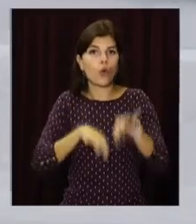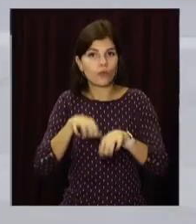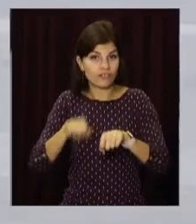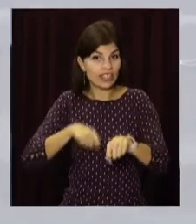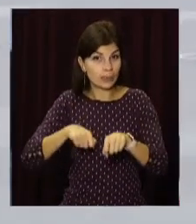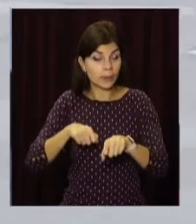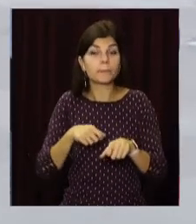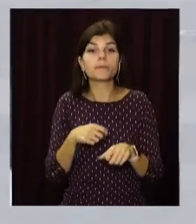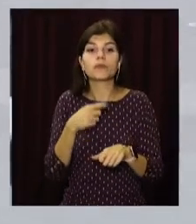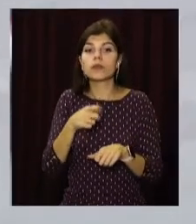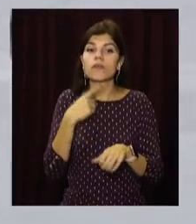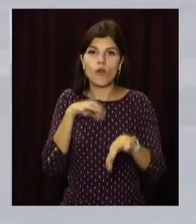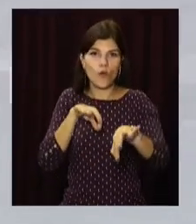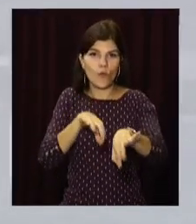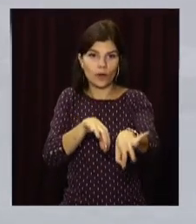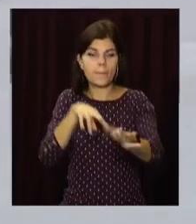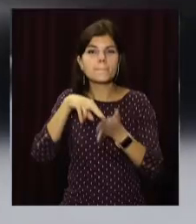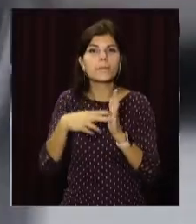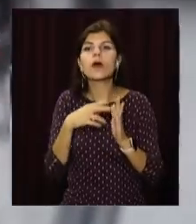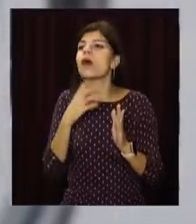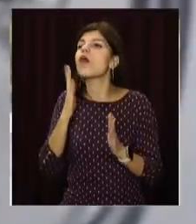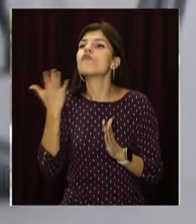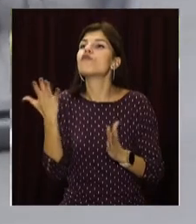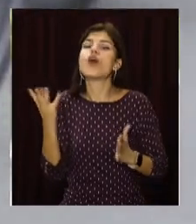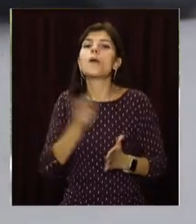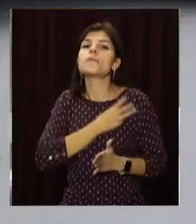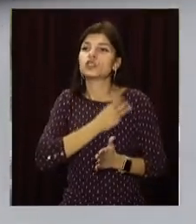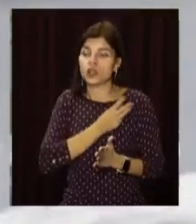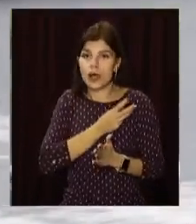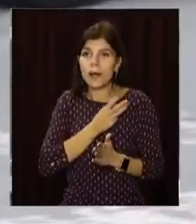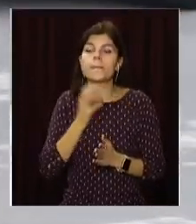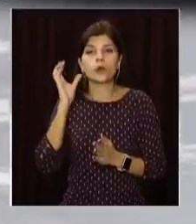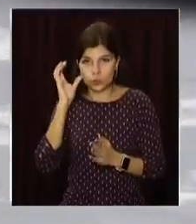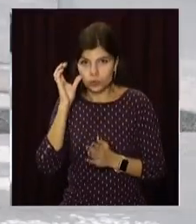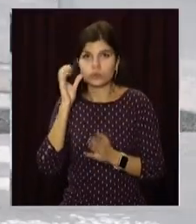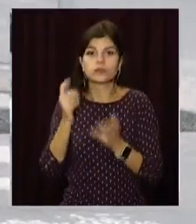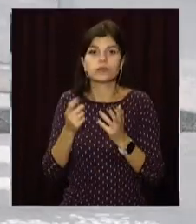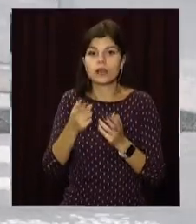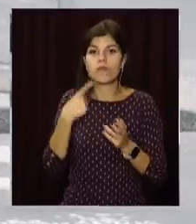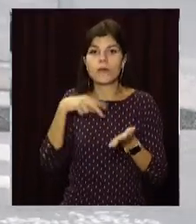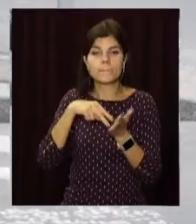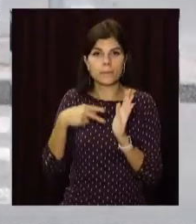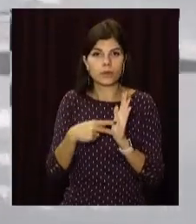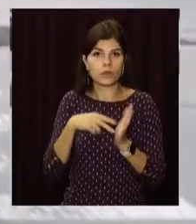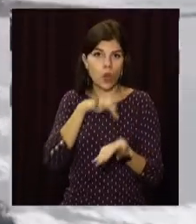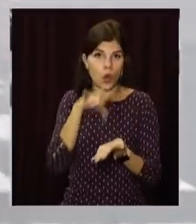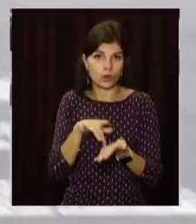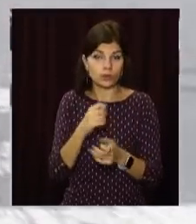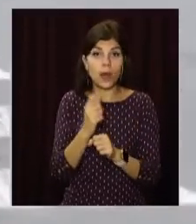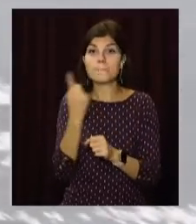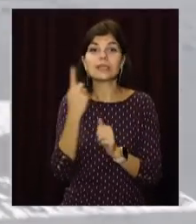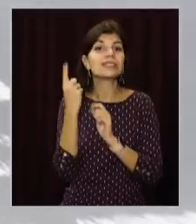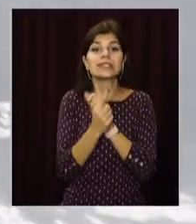при створенні плану врахують побажання велосипедистів. Велоконцепція – частина генерального плану міста. Перші зміни